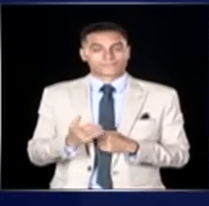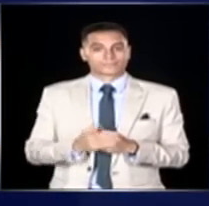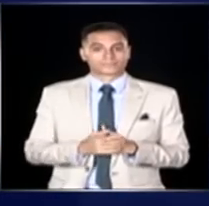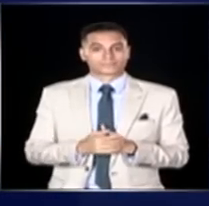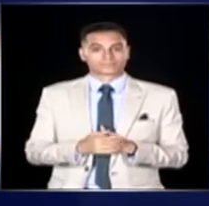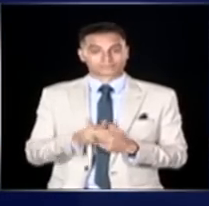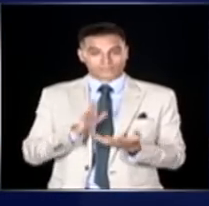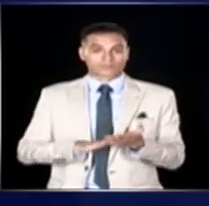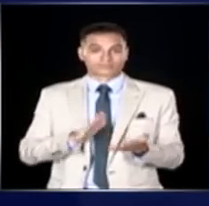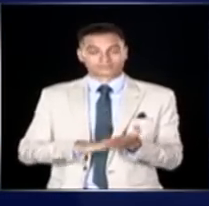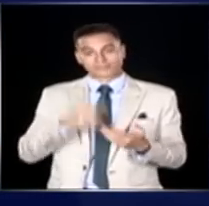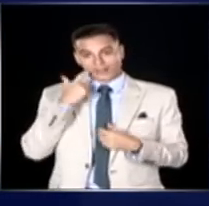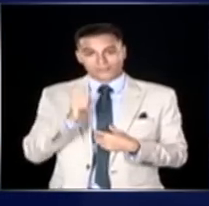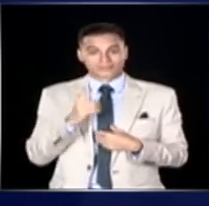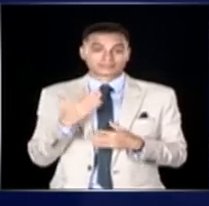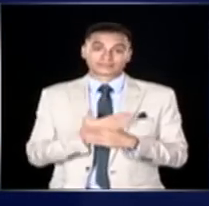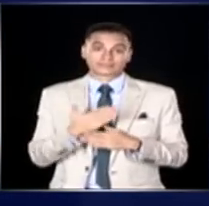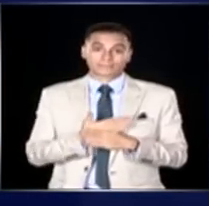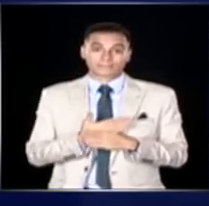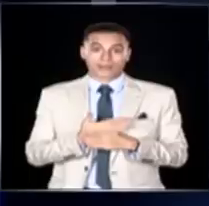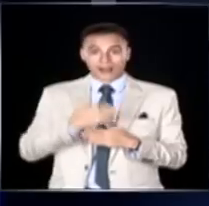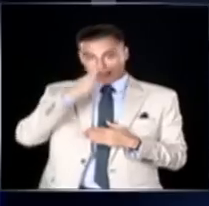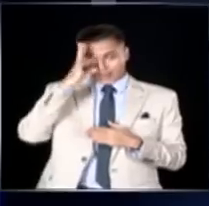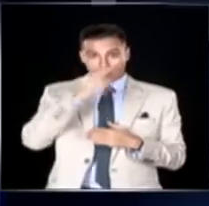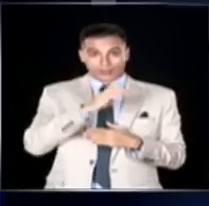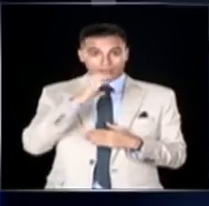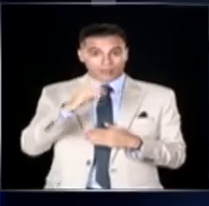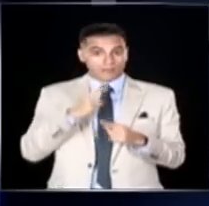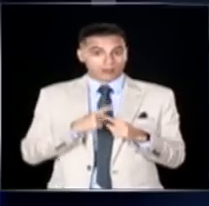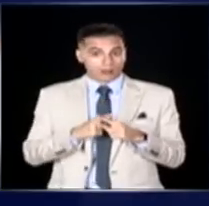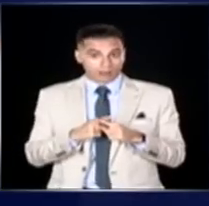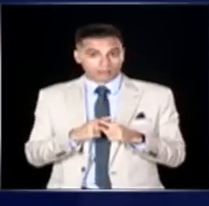سلاح ذو حدين، ليه؟ لو الإجابة غلط